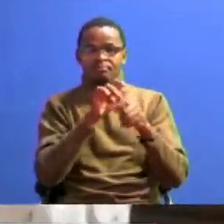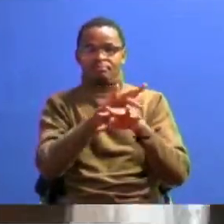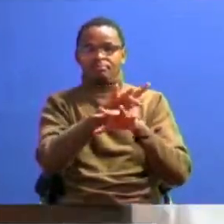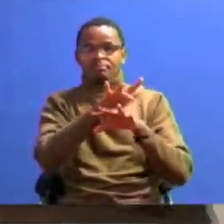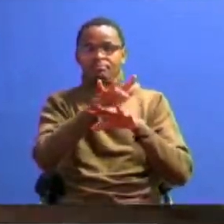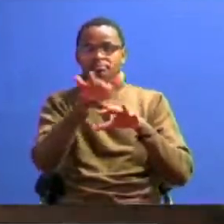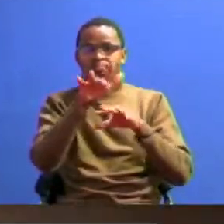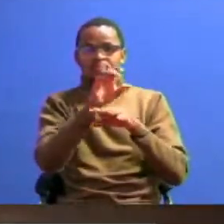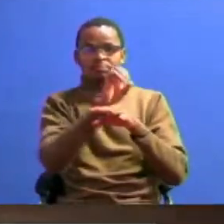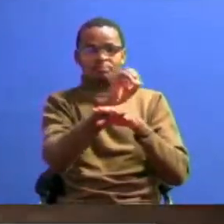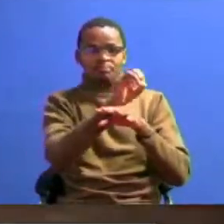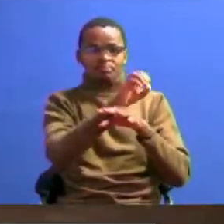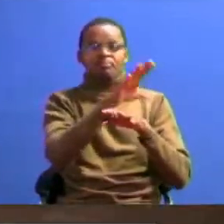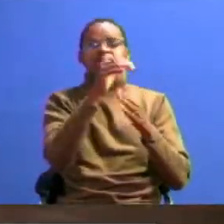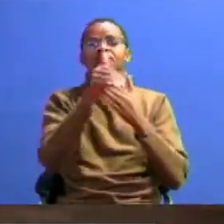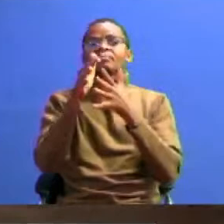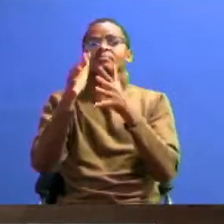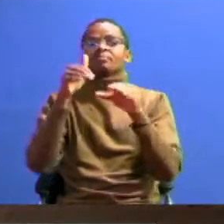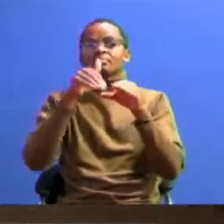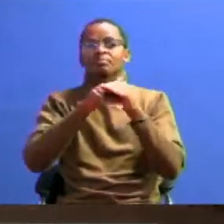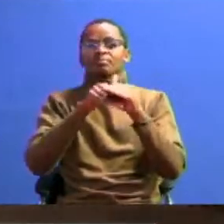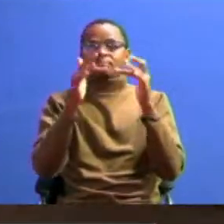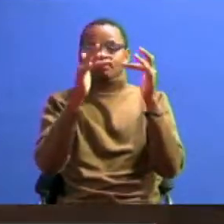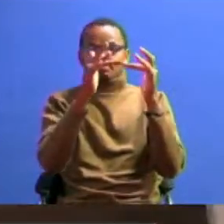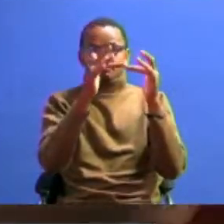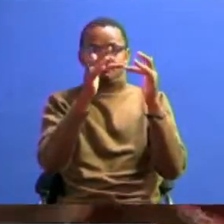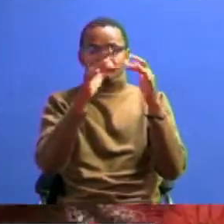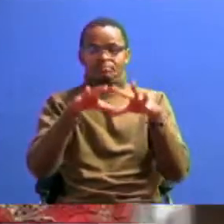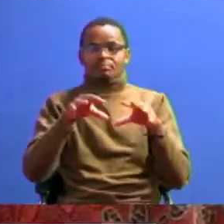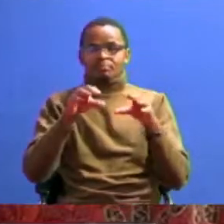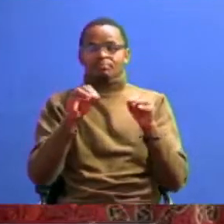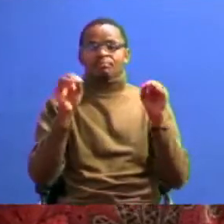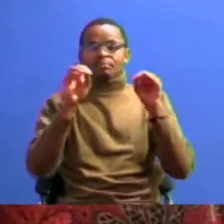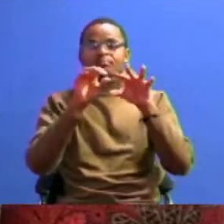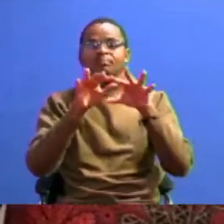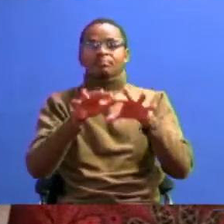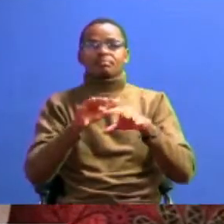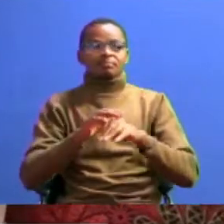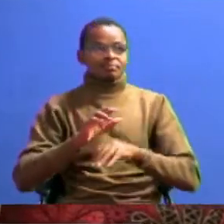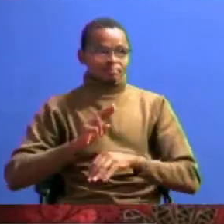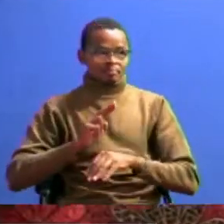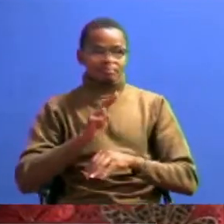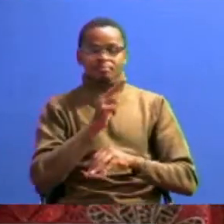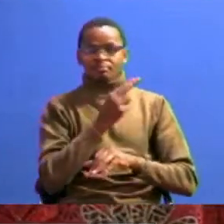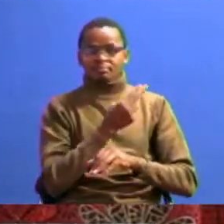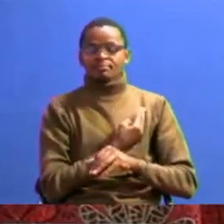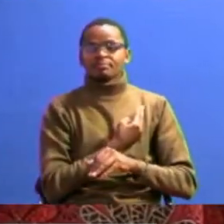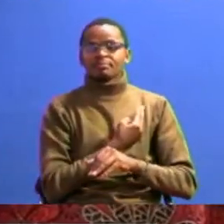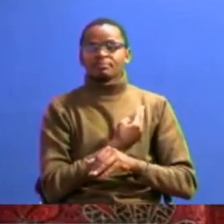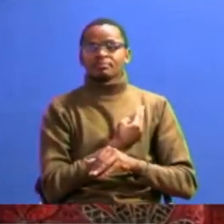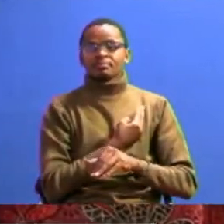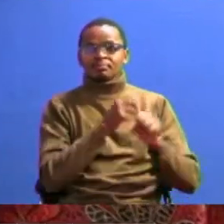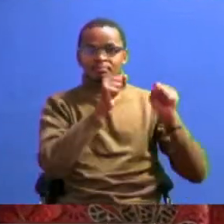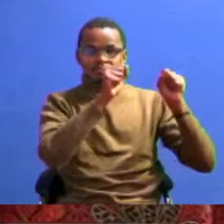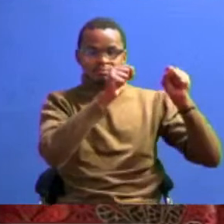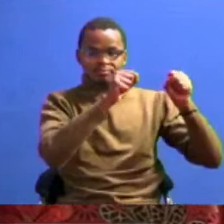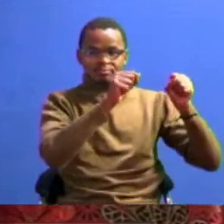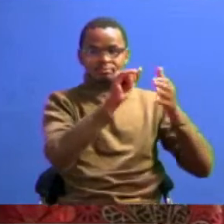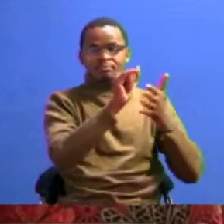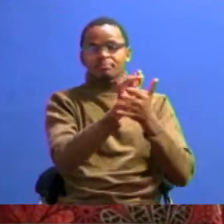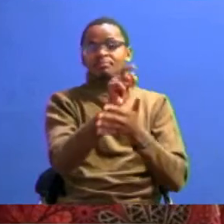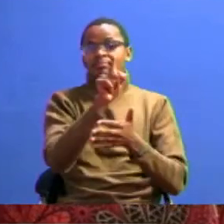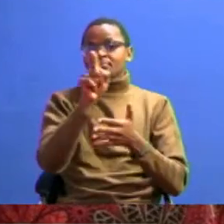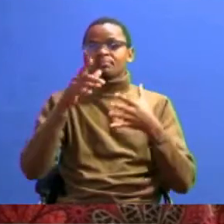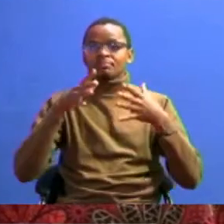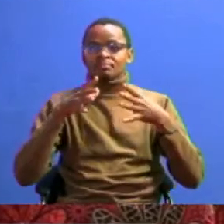of the cult leader trending on the internet in order to take them down. Sisi tumekubaliana ya kwamba kati ya wale